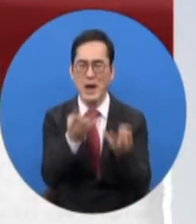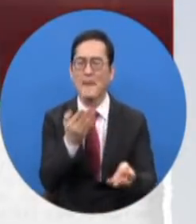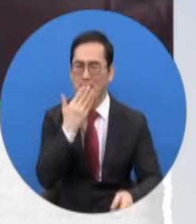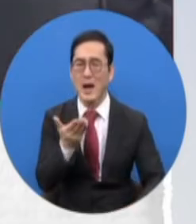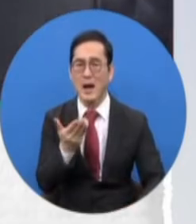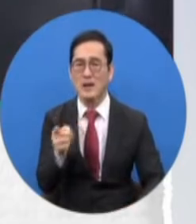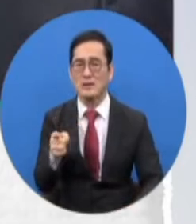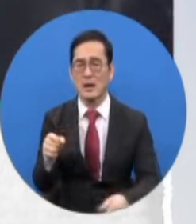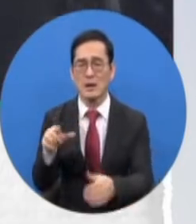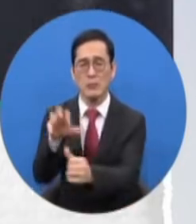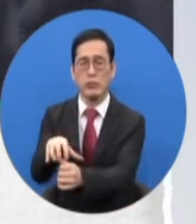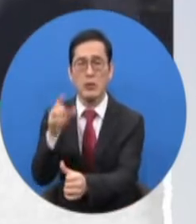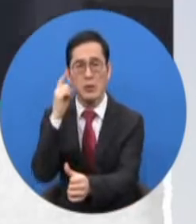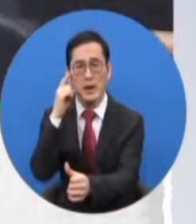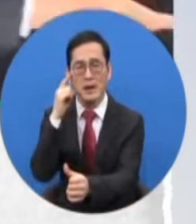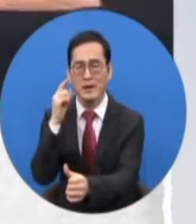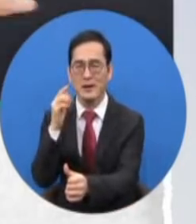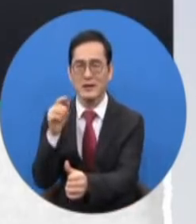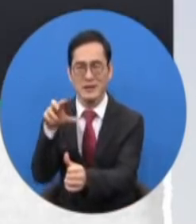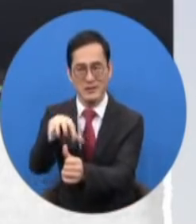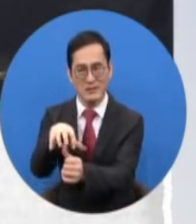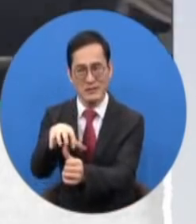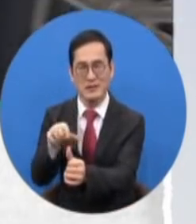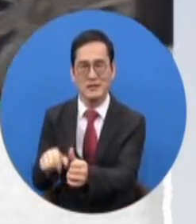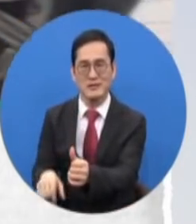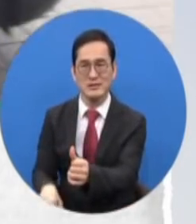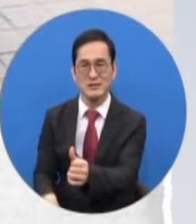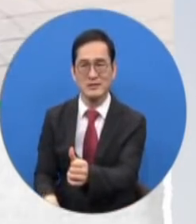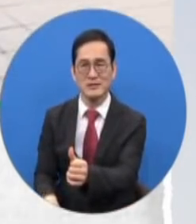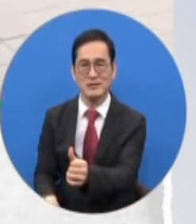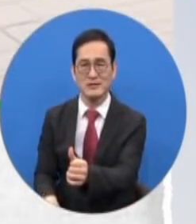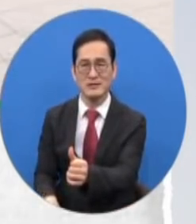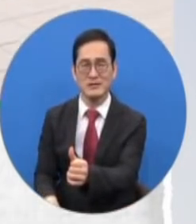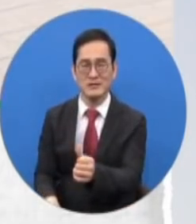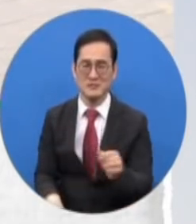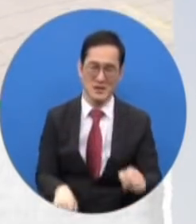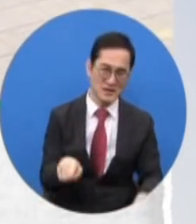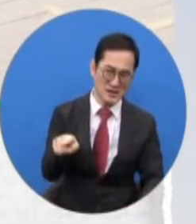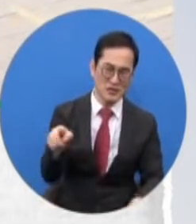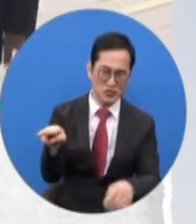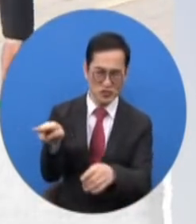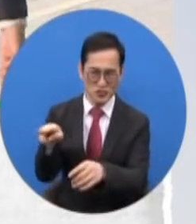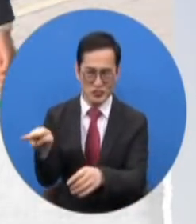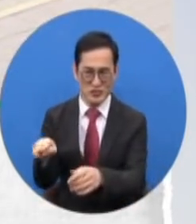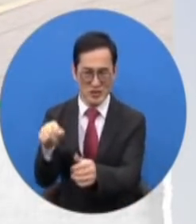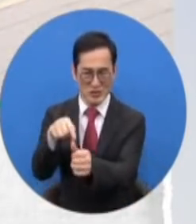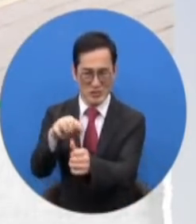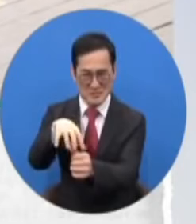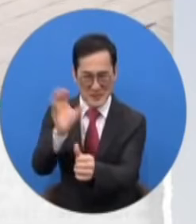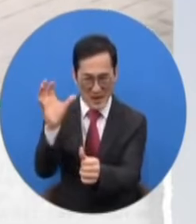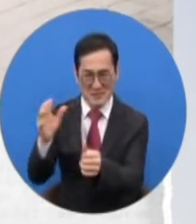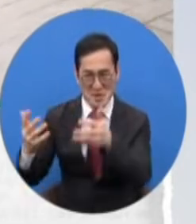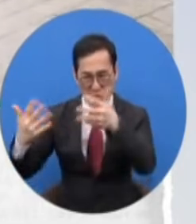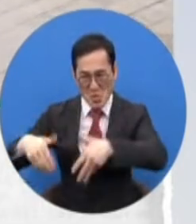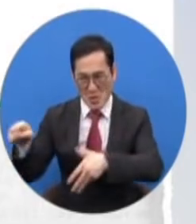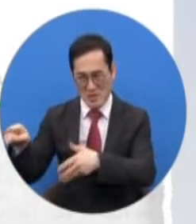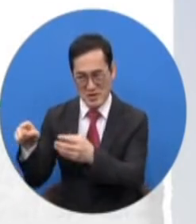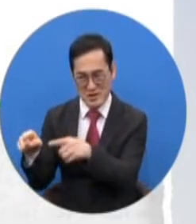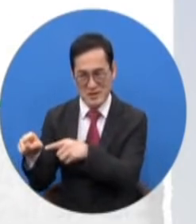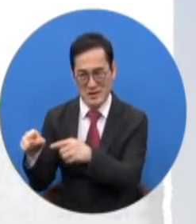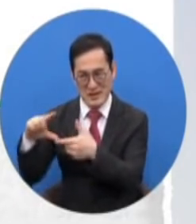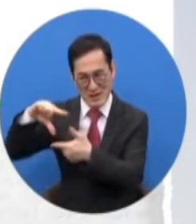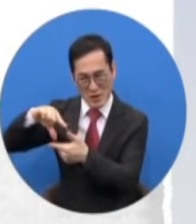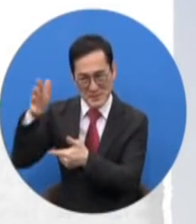거래라는 이슈가 덮어지게 되면 문재인 대통령 입장에서는 사면을 섣불리 결정하기가 상당히 어려 보입니다. 당장 국민들도 비판의 목소리를 내고